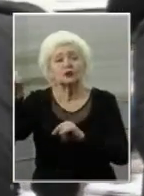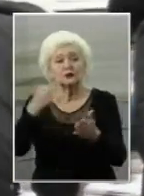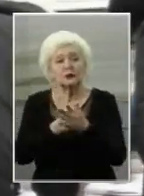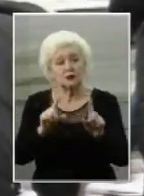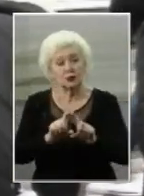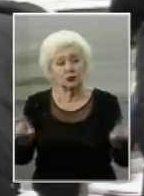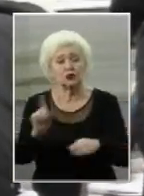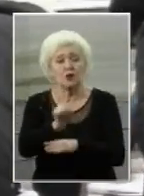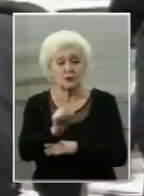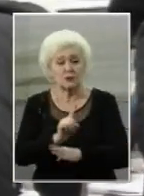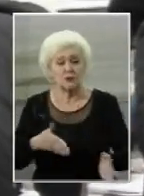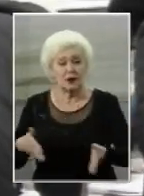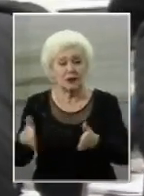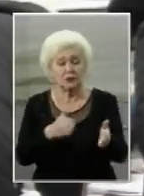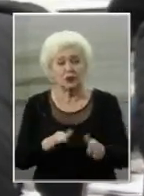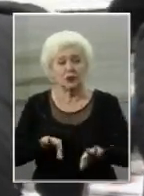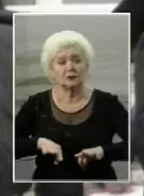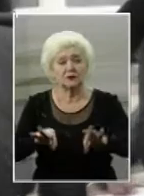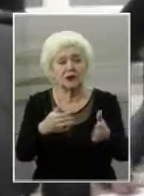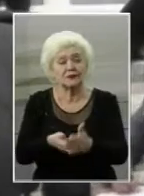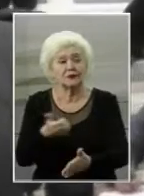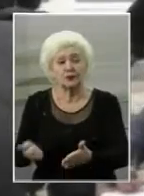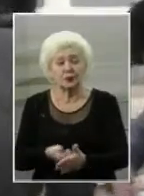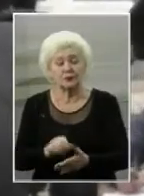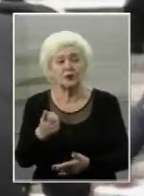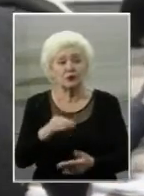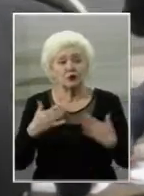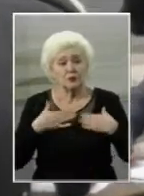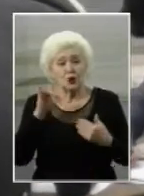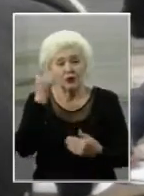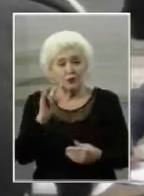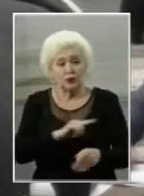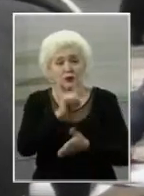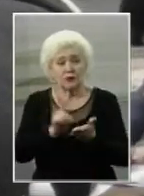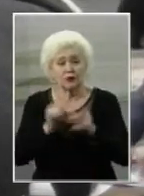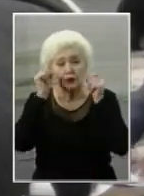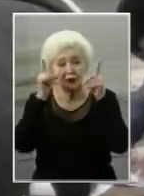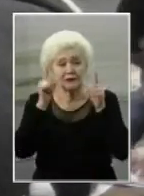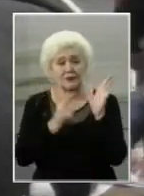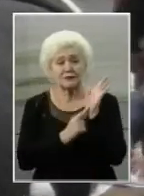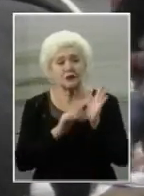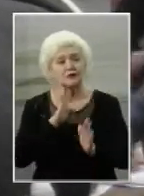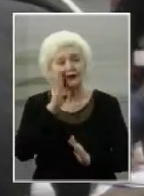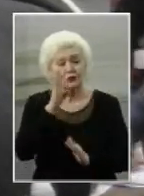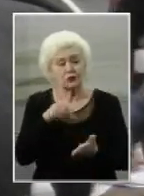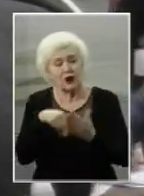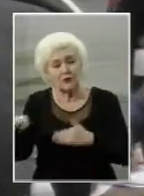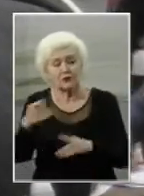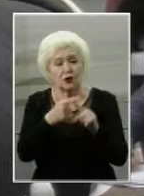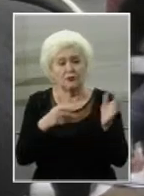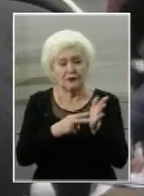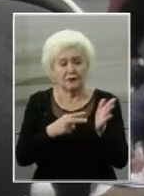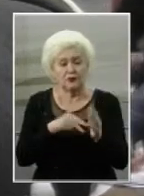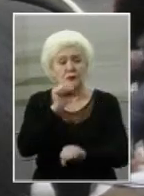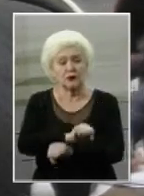школи нормальним шляхом. Транспорту не вистачає. Чому моя дитина повинна вставати о 6 ранку, виходить о 6:30